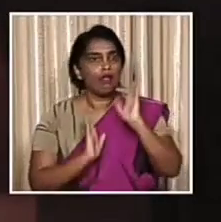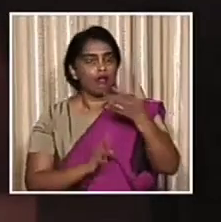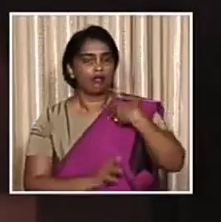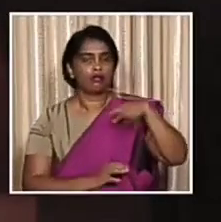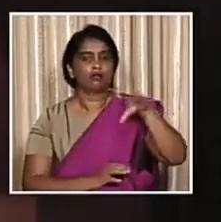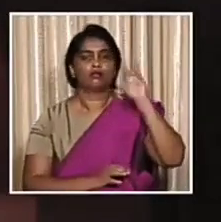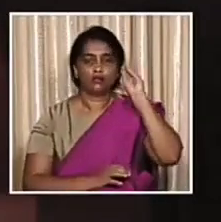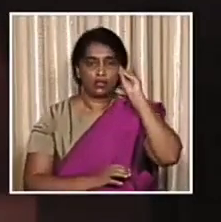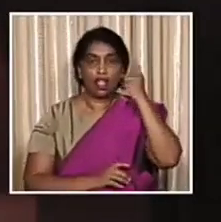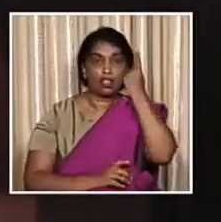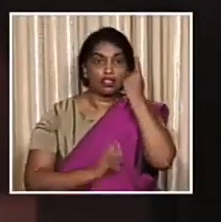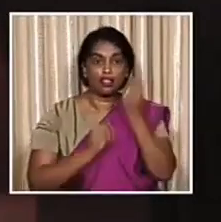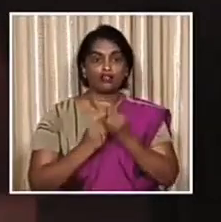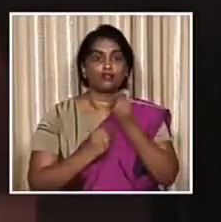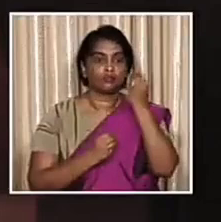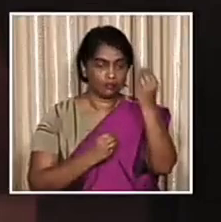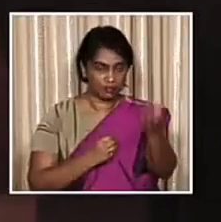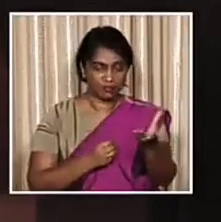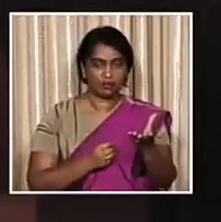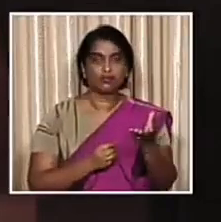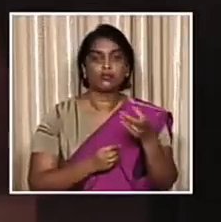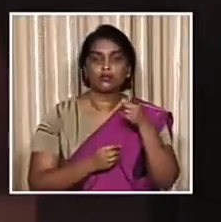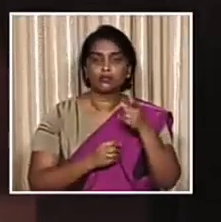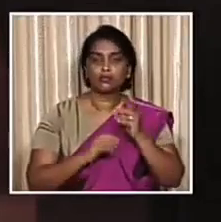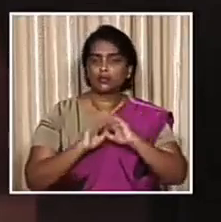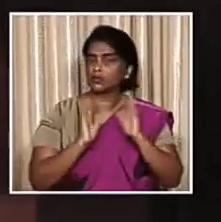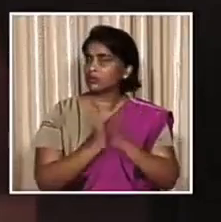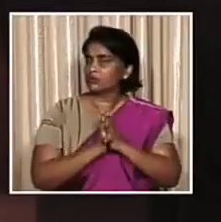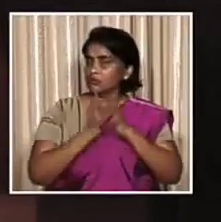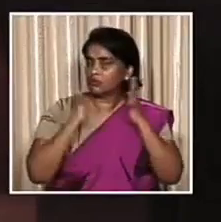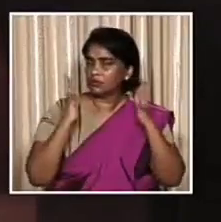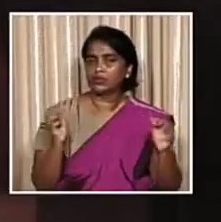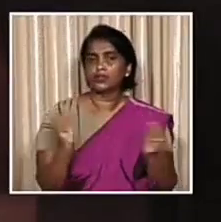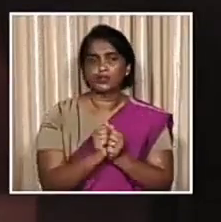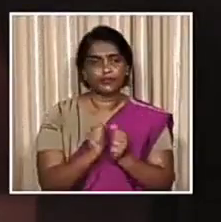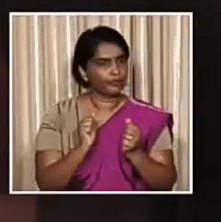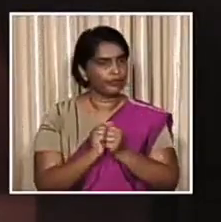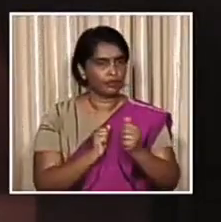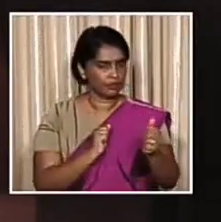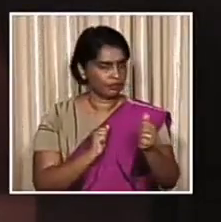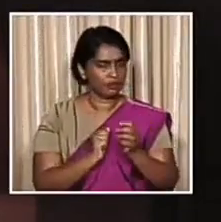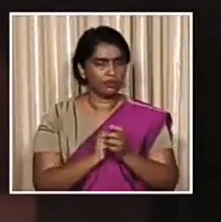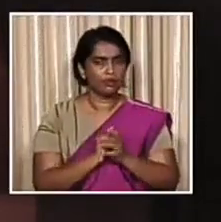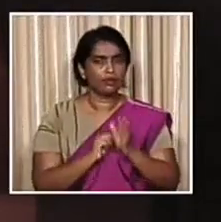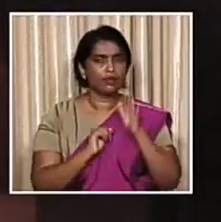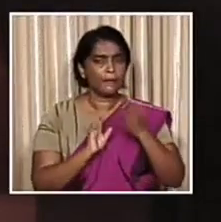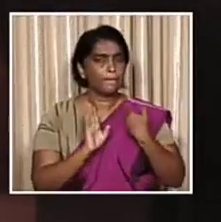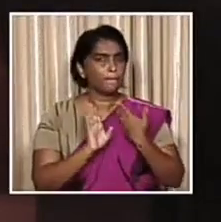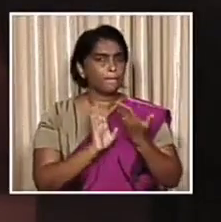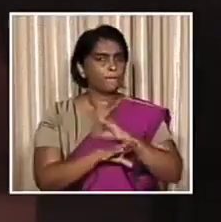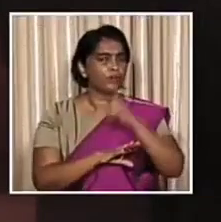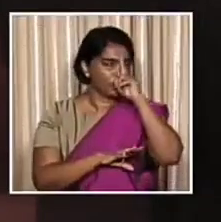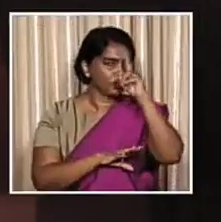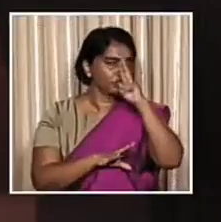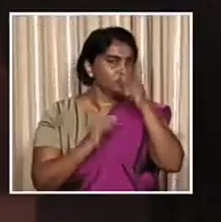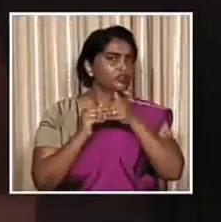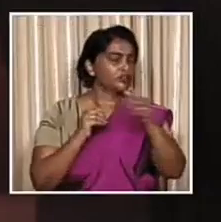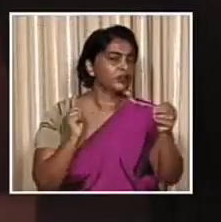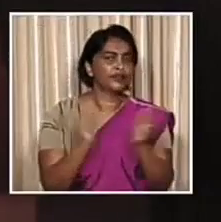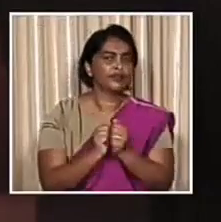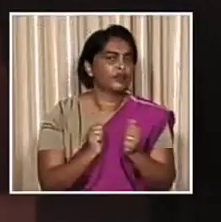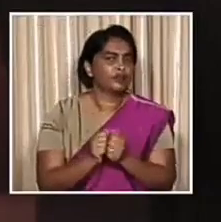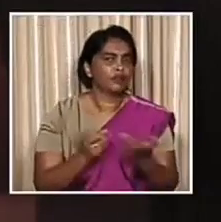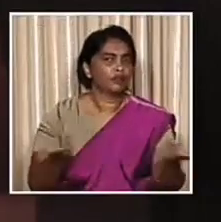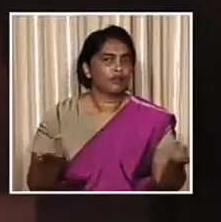ஏதேனும் பிரச்சினை உள்ளதா? ஹர்ஷவை நியமிப்பதில் ஆளும் தரப்புக்குள்ள வருத்தம் தான் என்ன? கபீர் ஹாசிம் மற்றும் ஹர்ஷடி